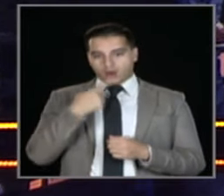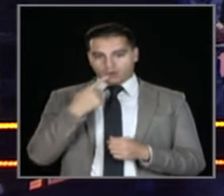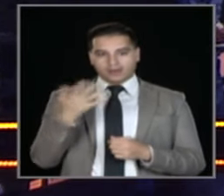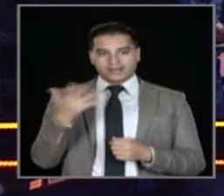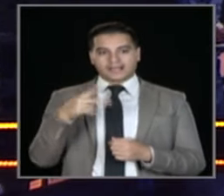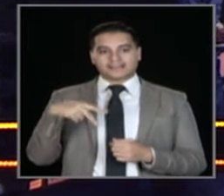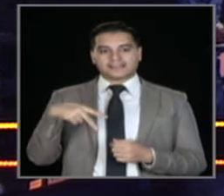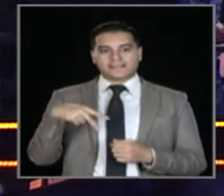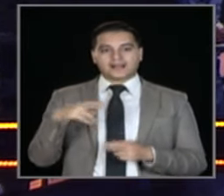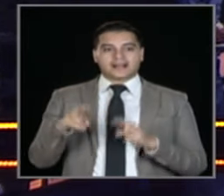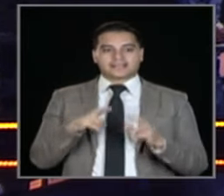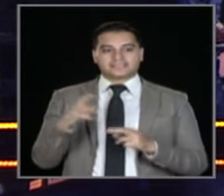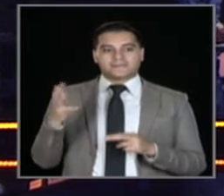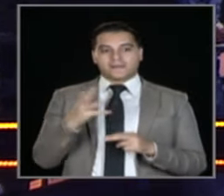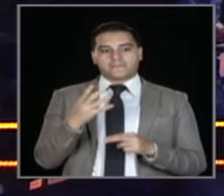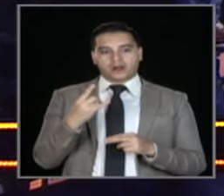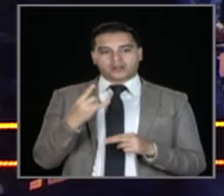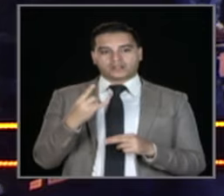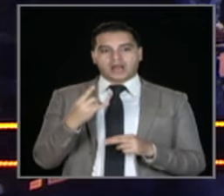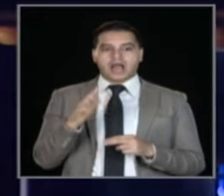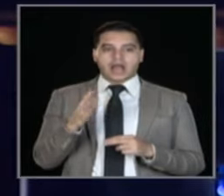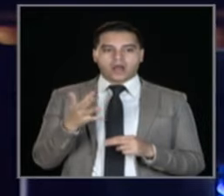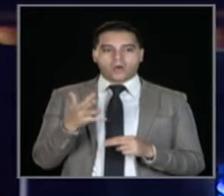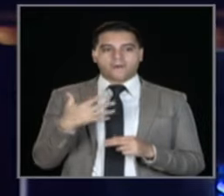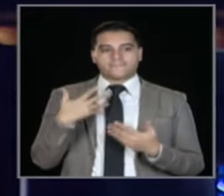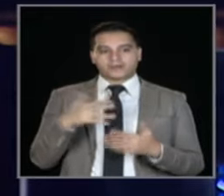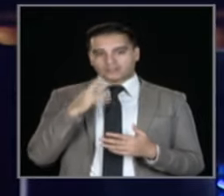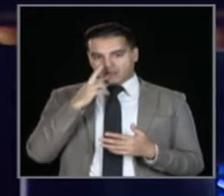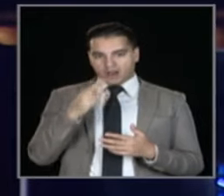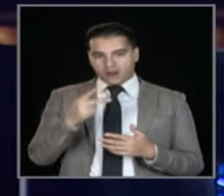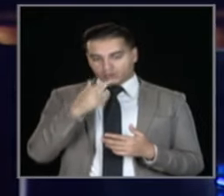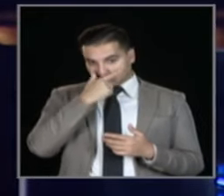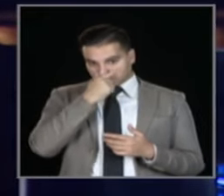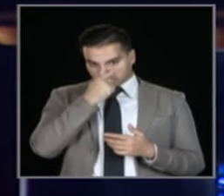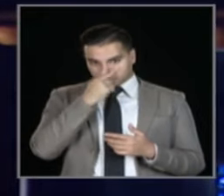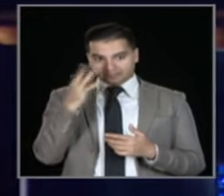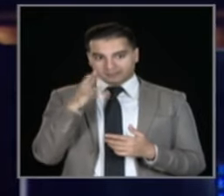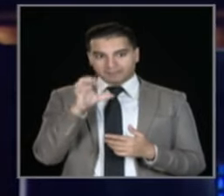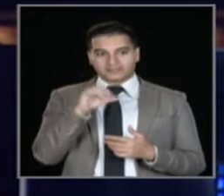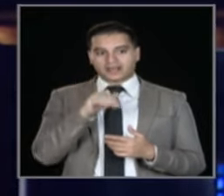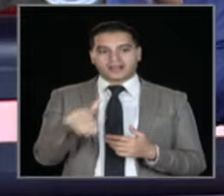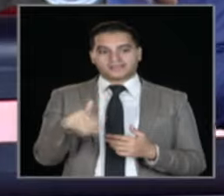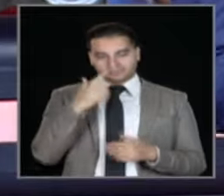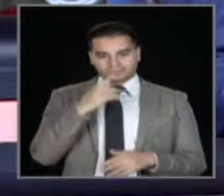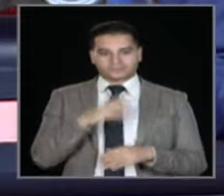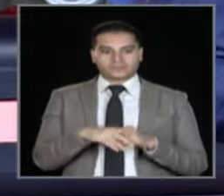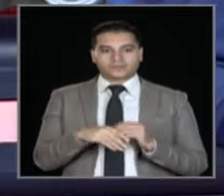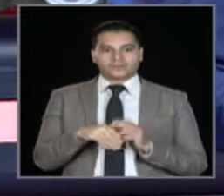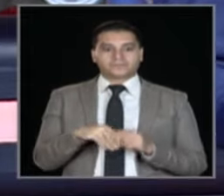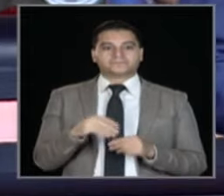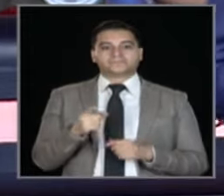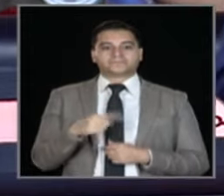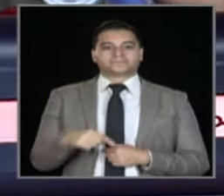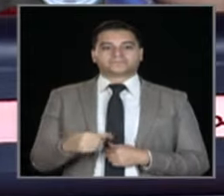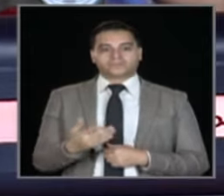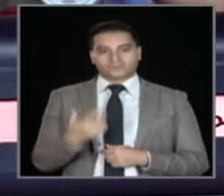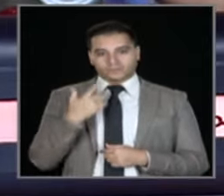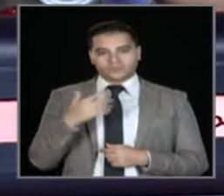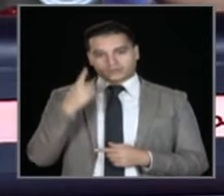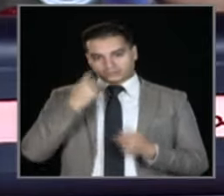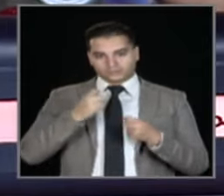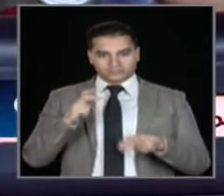8 اسئله من 10، او يعني ما اقدرش اقول التاسع اللي حقيقه اقوله، هما 8.